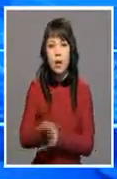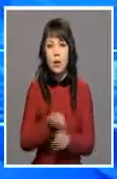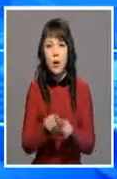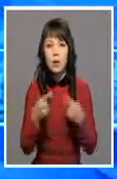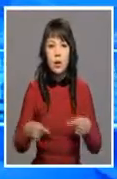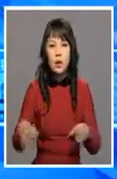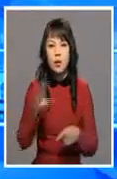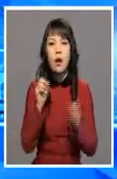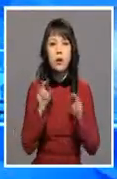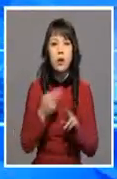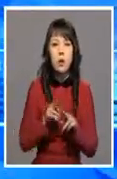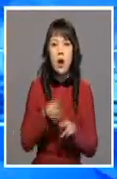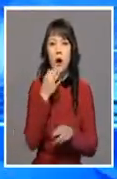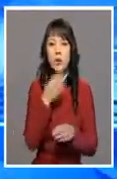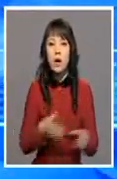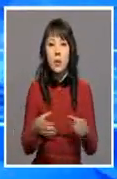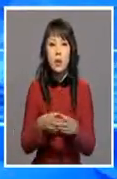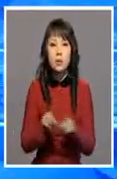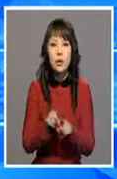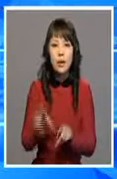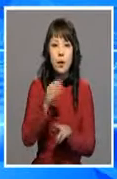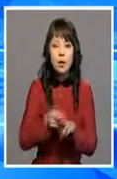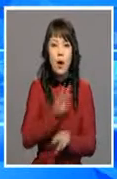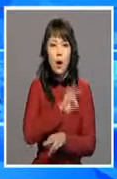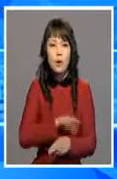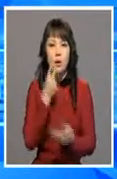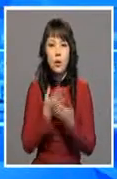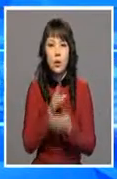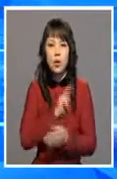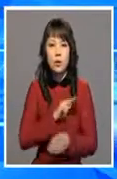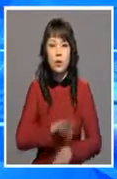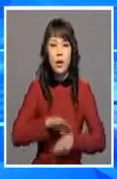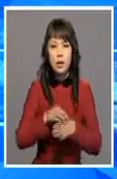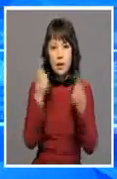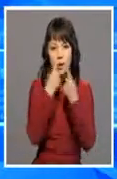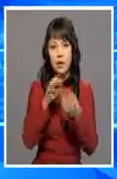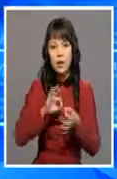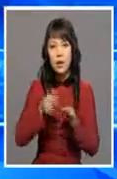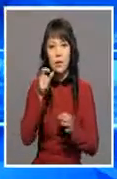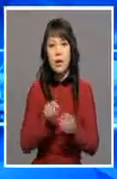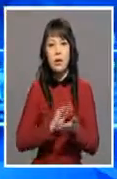Инфрақұрылымның игілігі қандай? Ұлттық компанияның ұлы жолындағы ұтымды жұмысы туралы келесі бейне материалда.